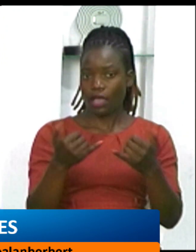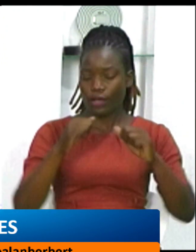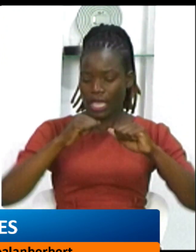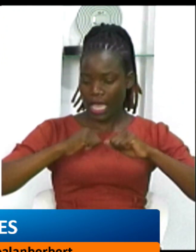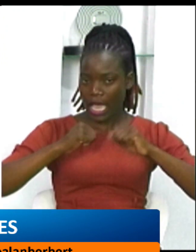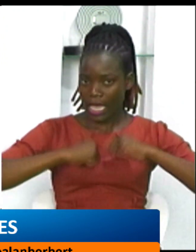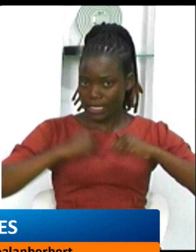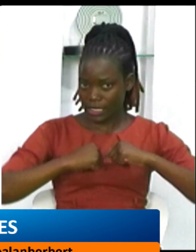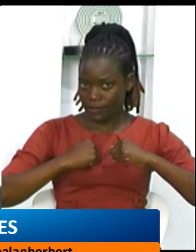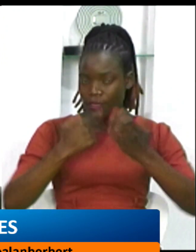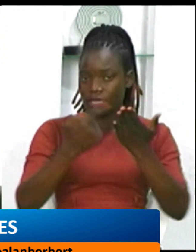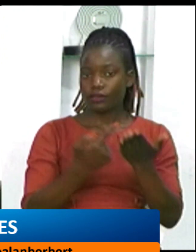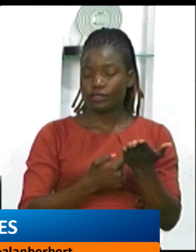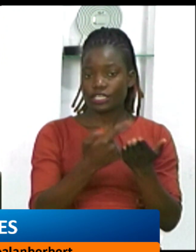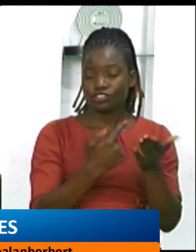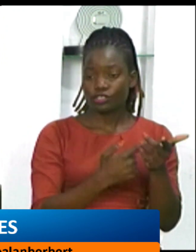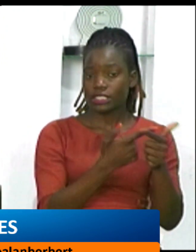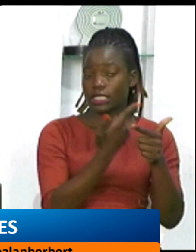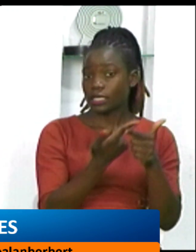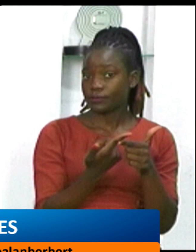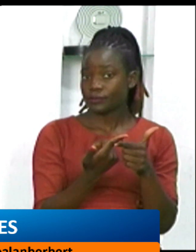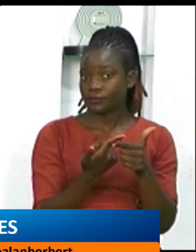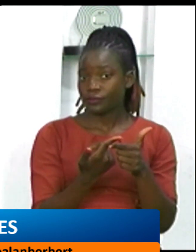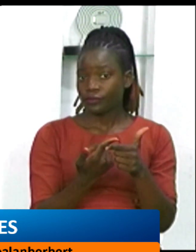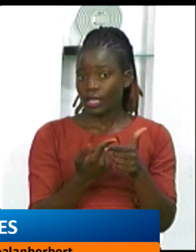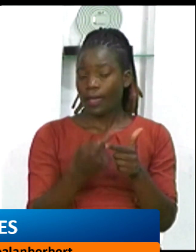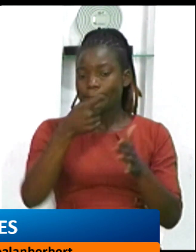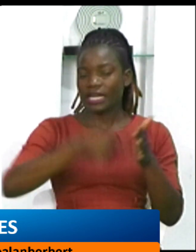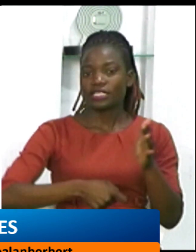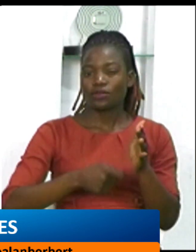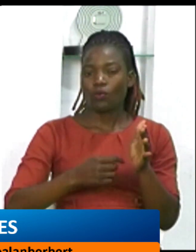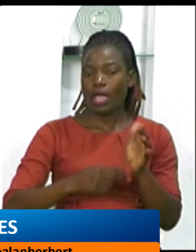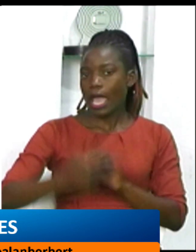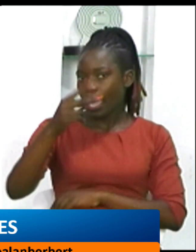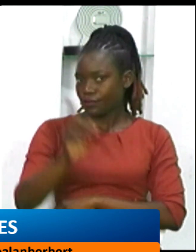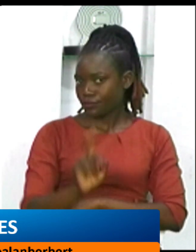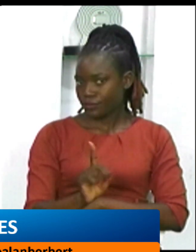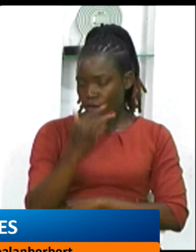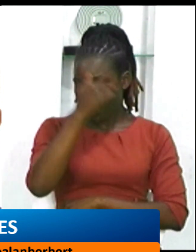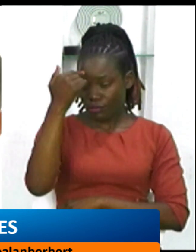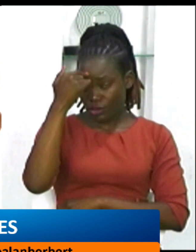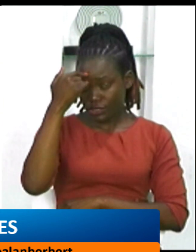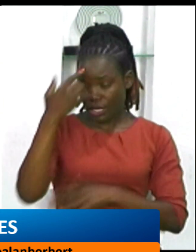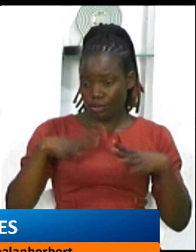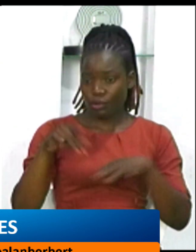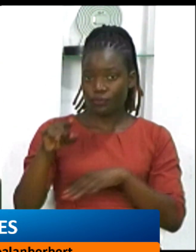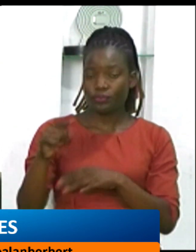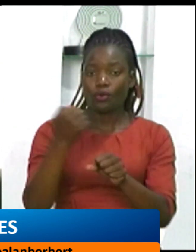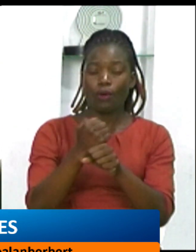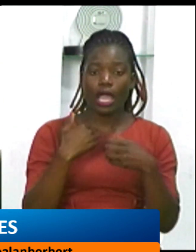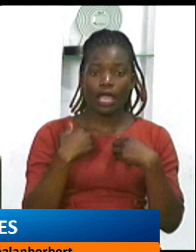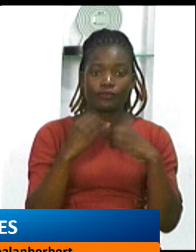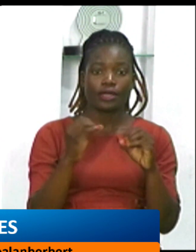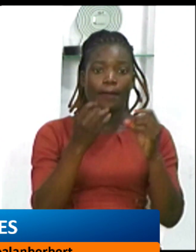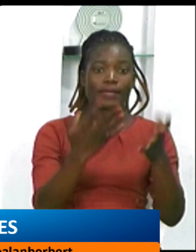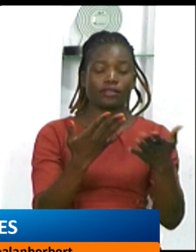negotiations then pia bei iende juu, kwa sababu hao wananchi hawana kazi. Wengi wao